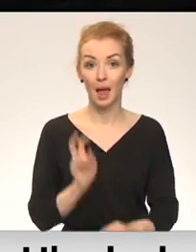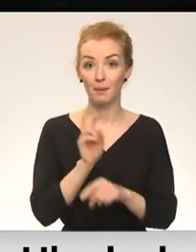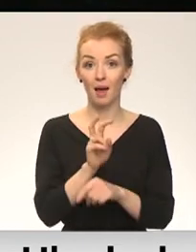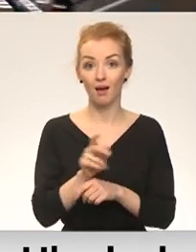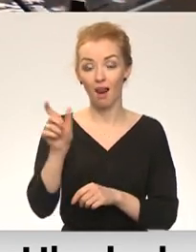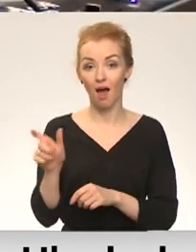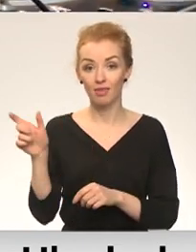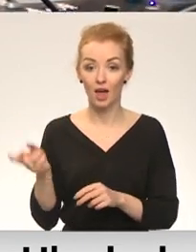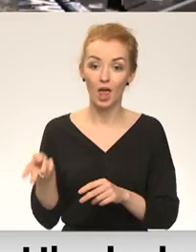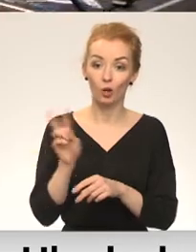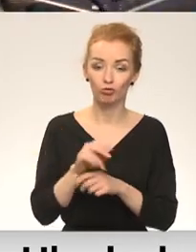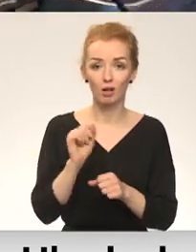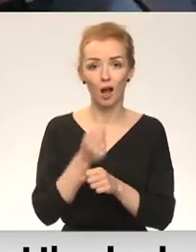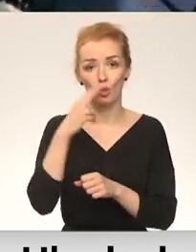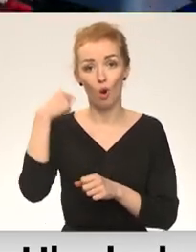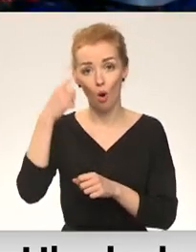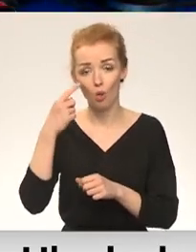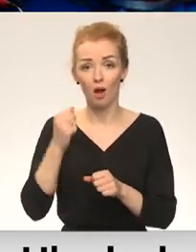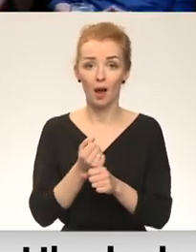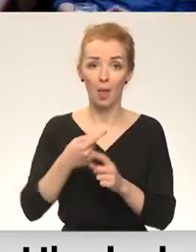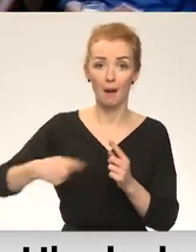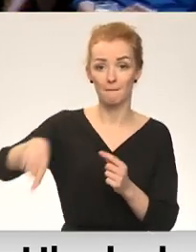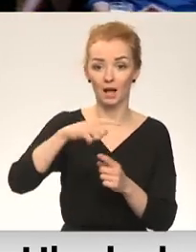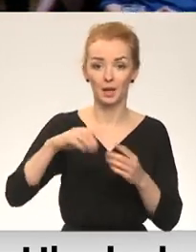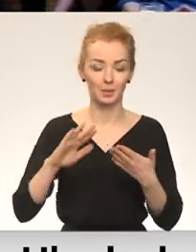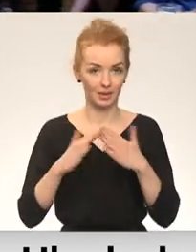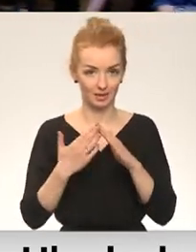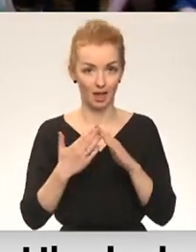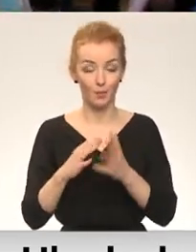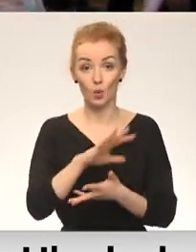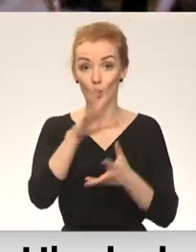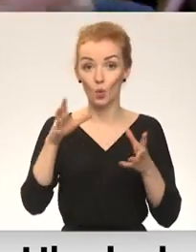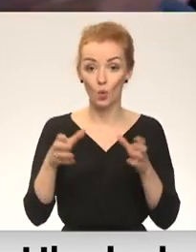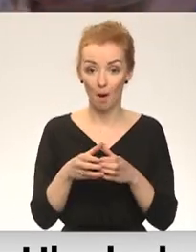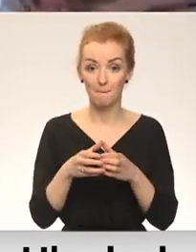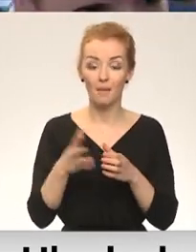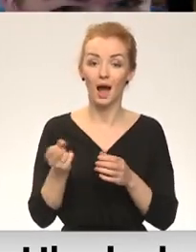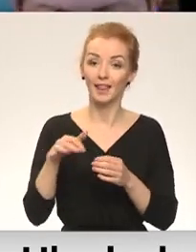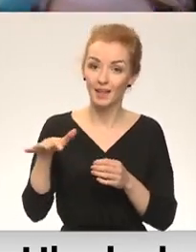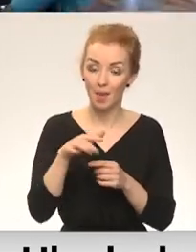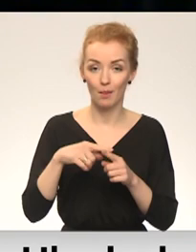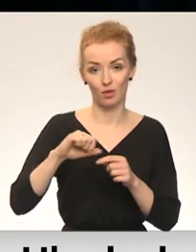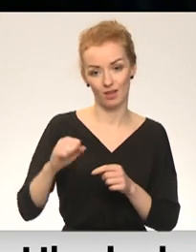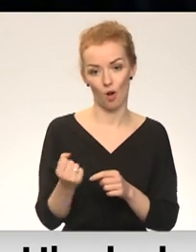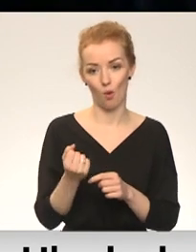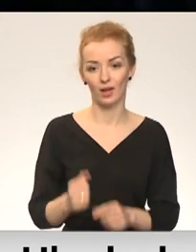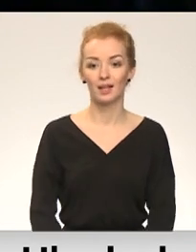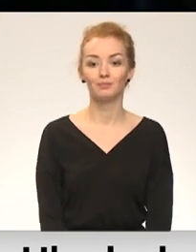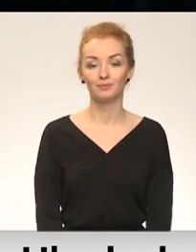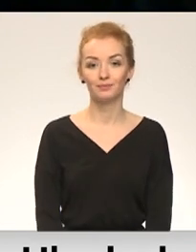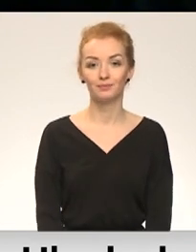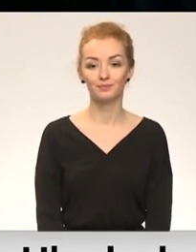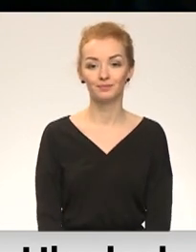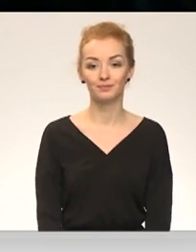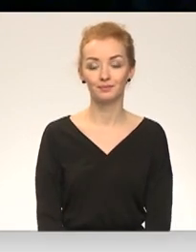Apmeklētāji bija ieradušies gan no Londonas, gan no apkārtējām pilsētām, kopā ar ģimenēm un draugiem. Atbraucu šeit,